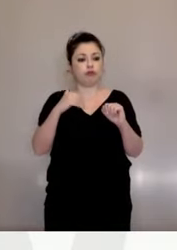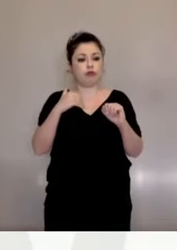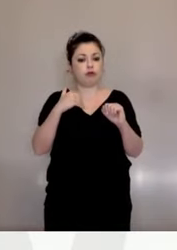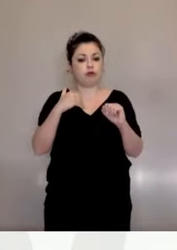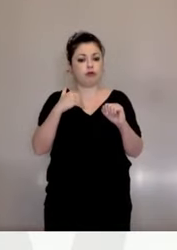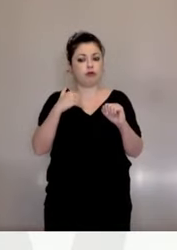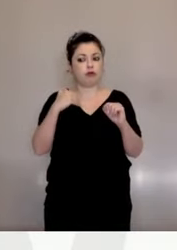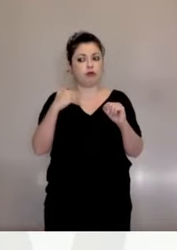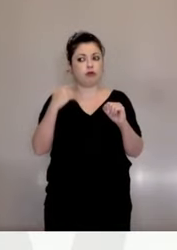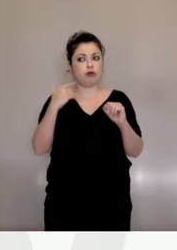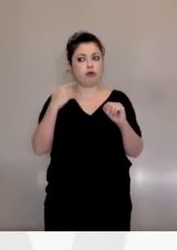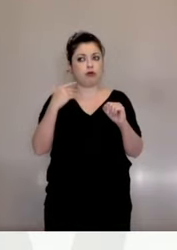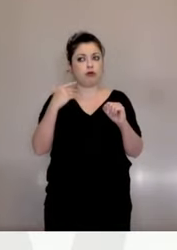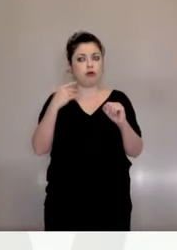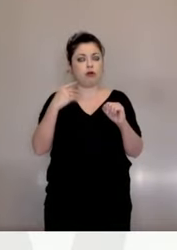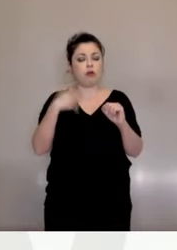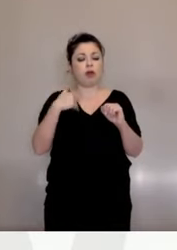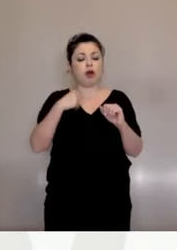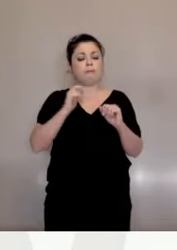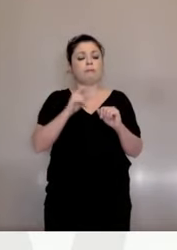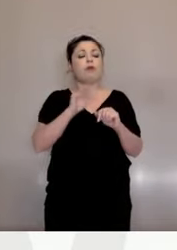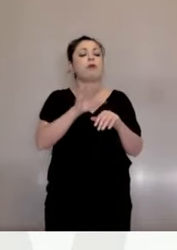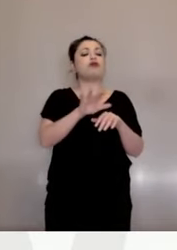faccio questo e non questo.